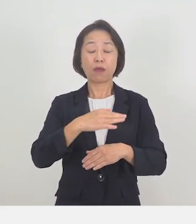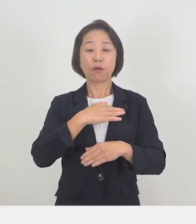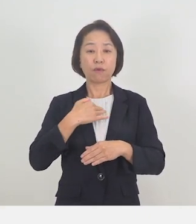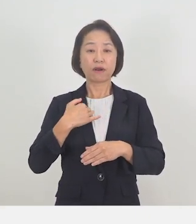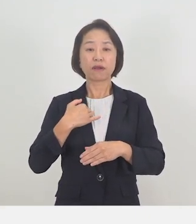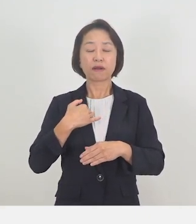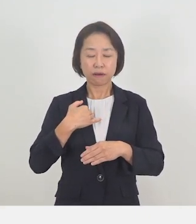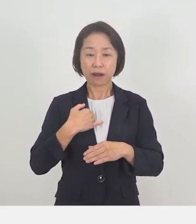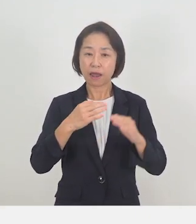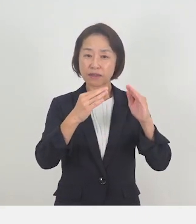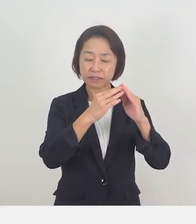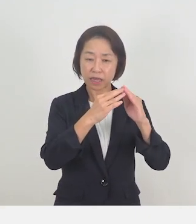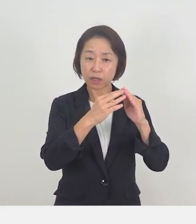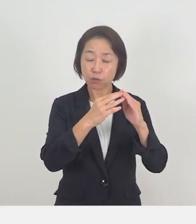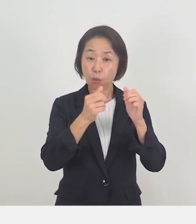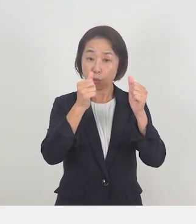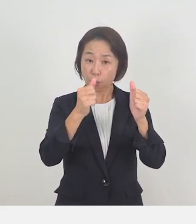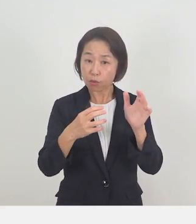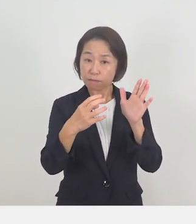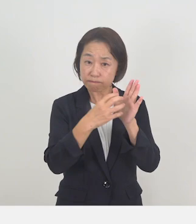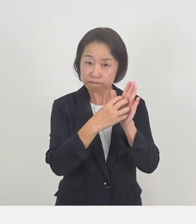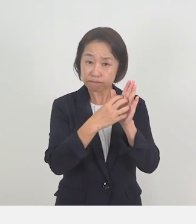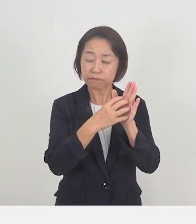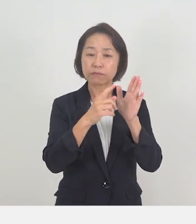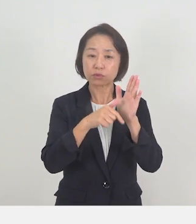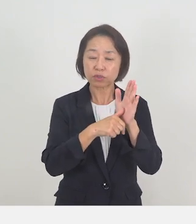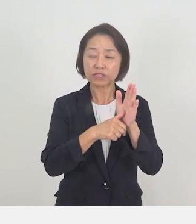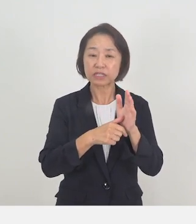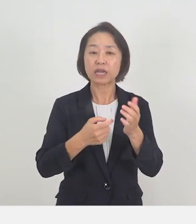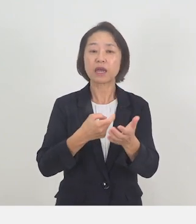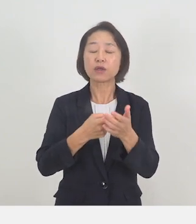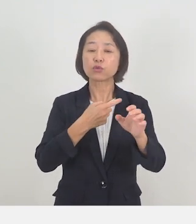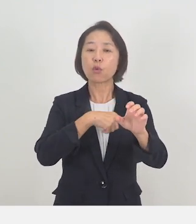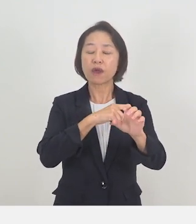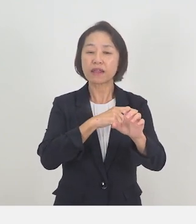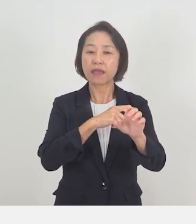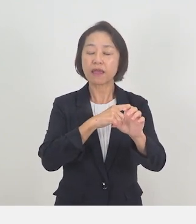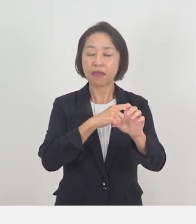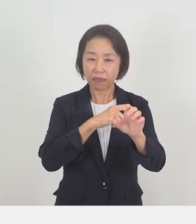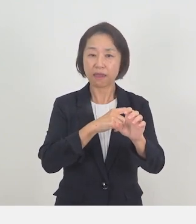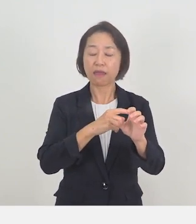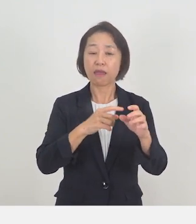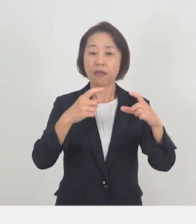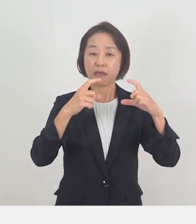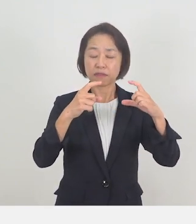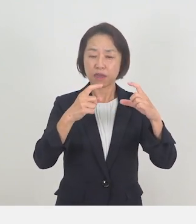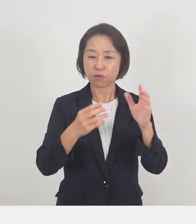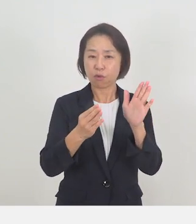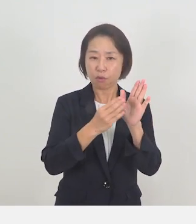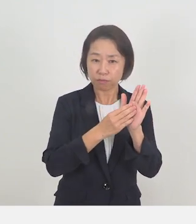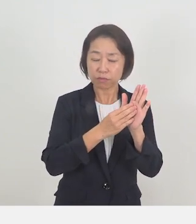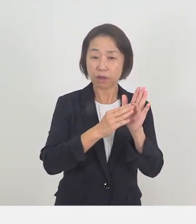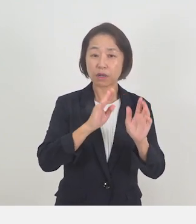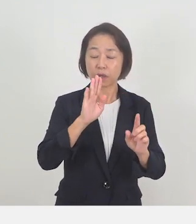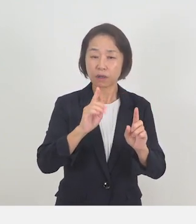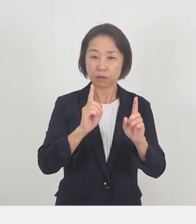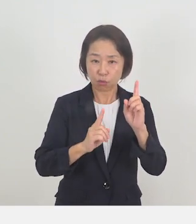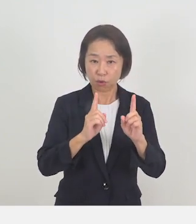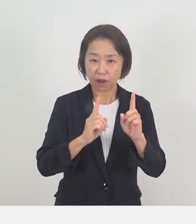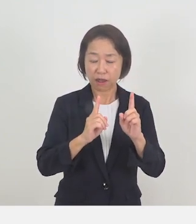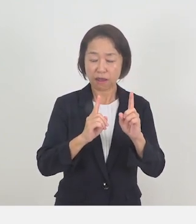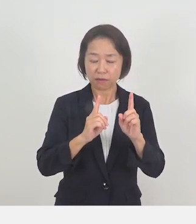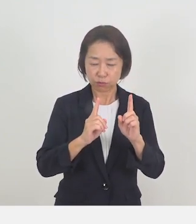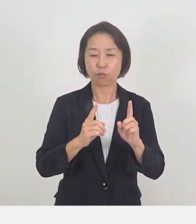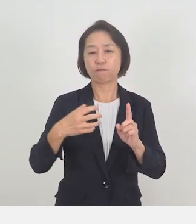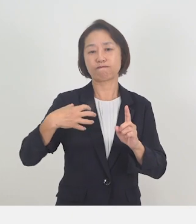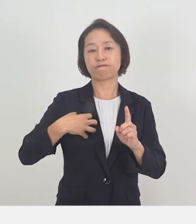当該住宅の広告などに際して省エネ性能を表示するあるいは表示されるように情報を伝達する役割を担う